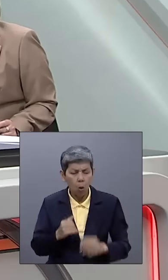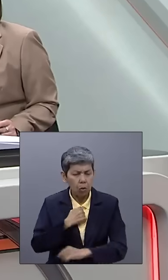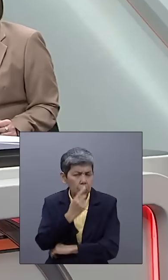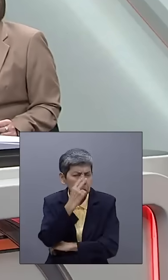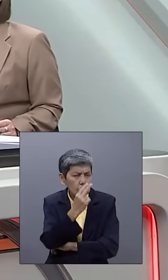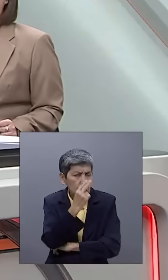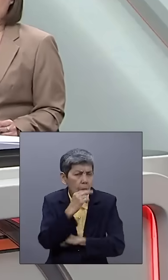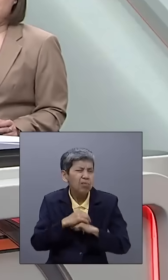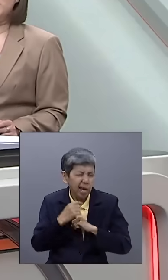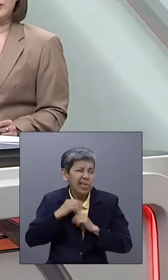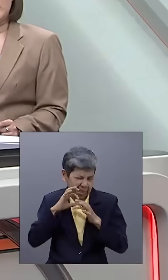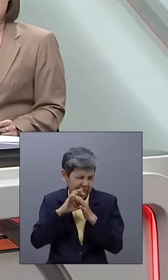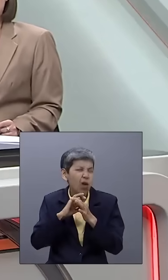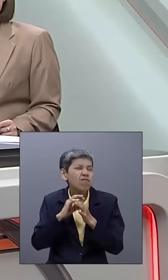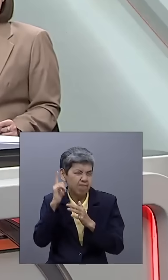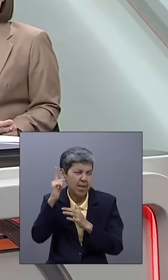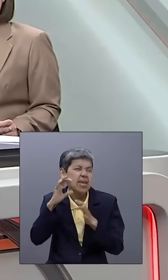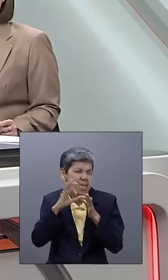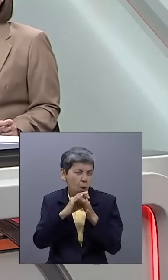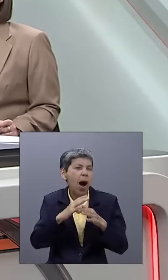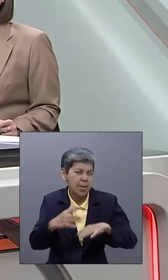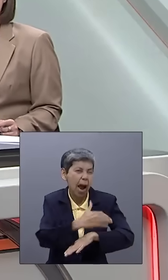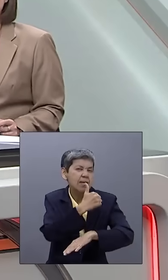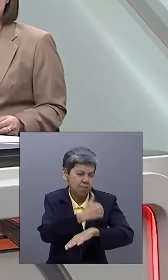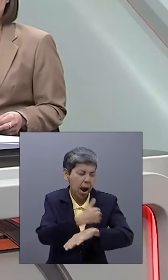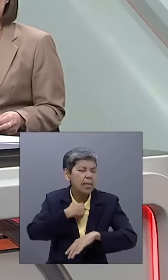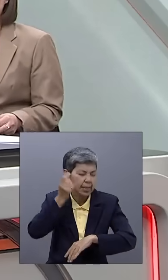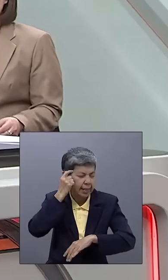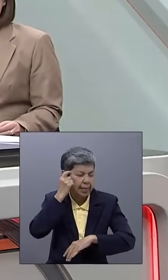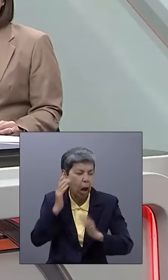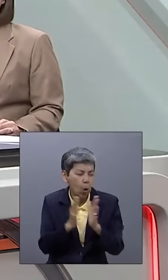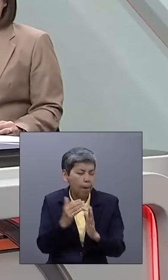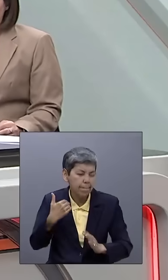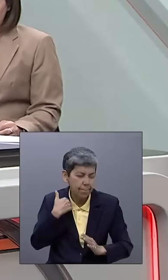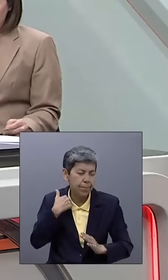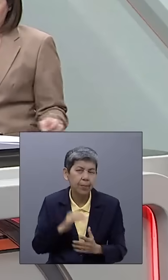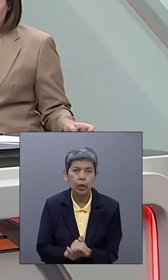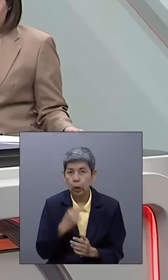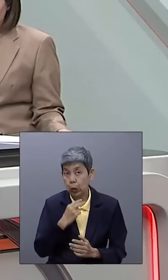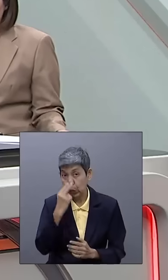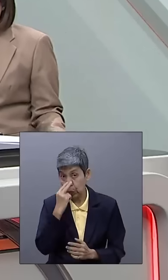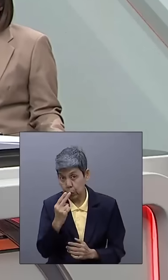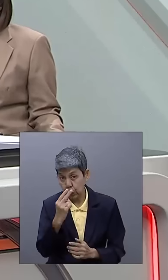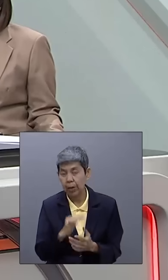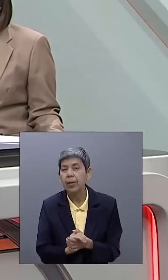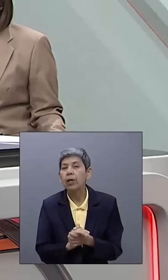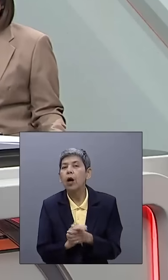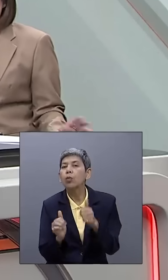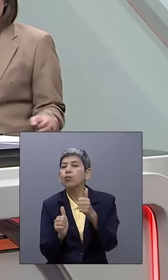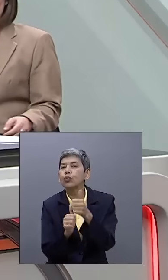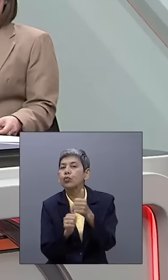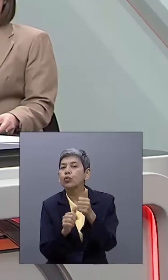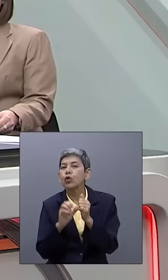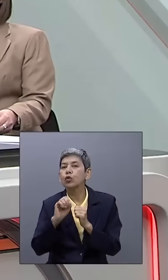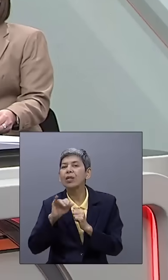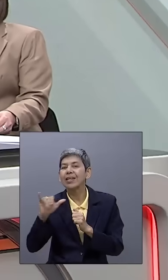องว่าน่าจะเกี่ยวข้องกับเรื่องของดีลการเมืองกับการกลับมาของคุณทักษิณอยู่เหมือนกันช่วงนี้วิเคราะห์เพิ่มเติมกับผู้ช่วยศาสตราจารย์สุริยะส